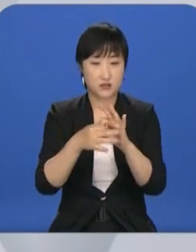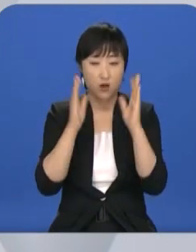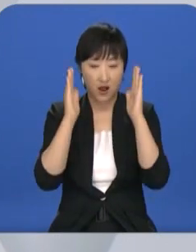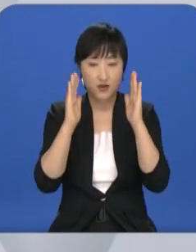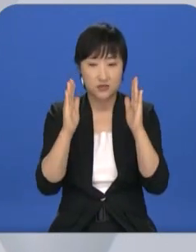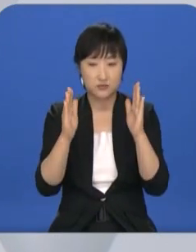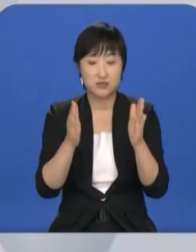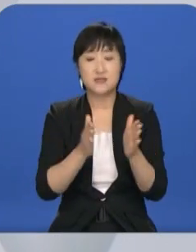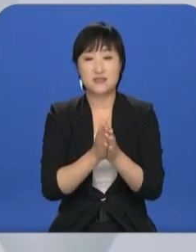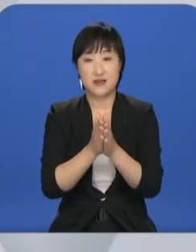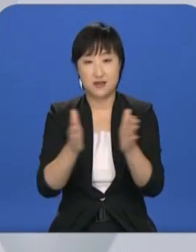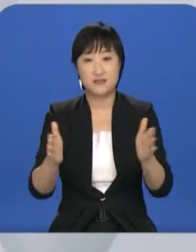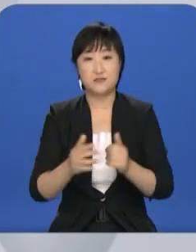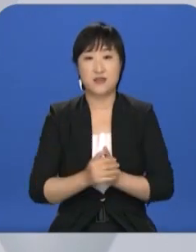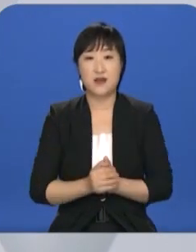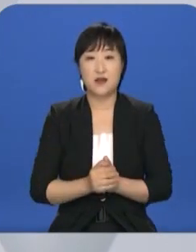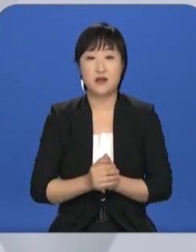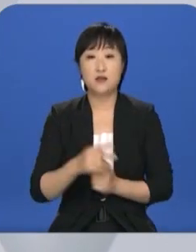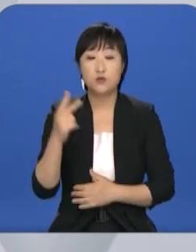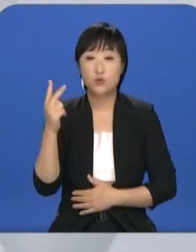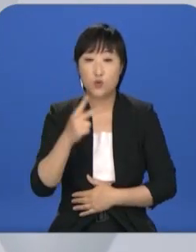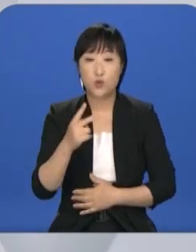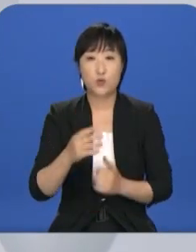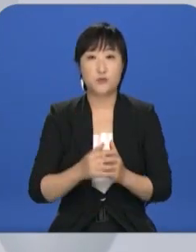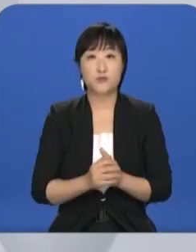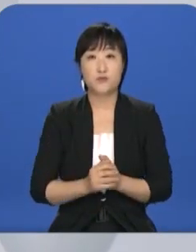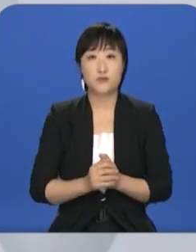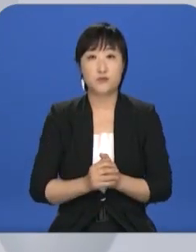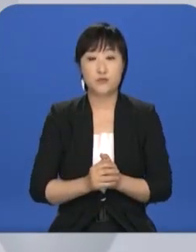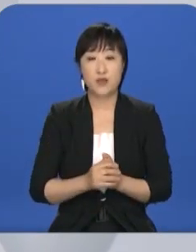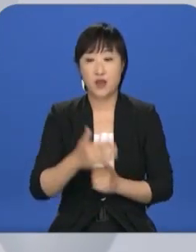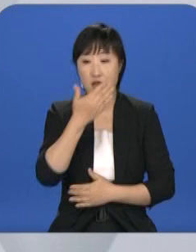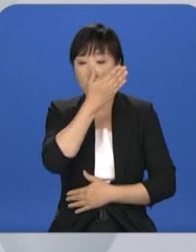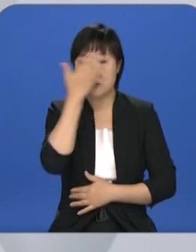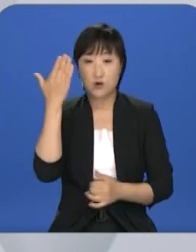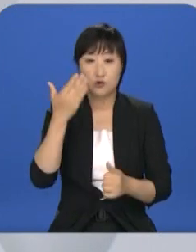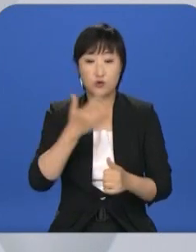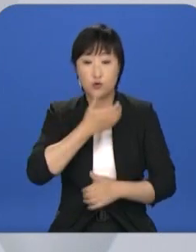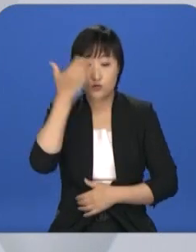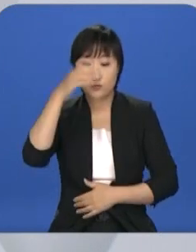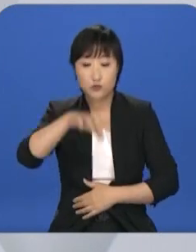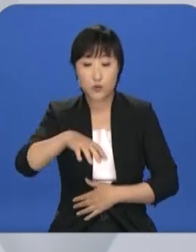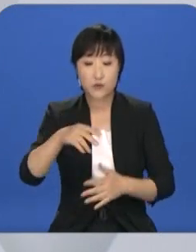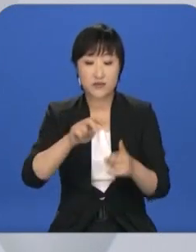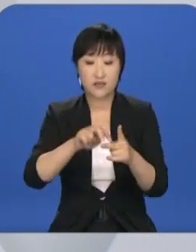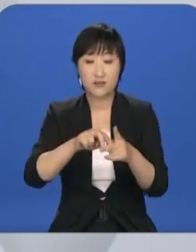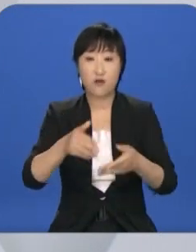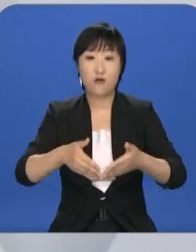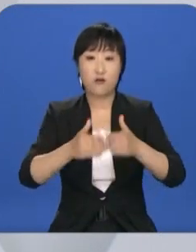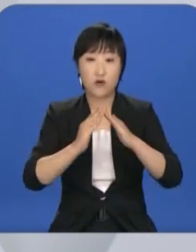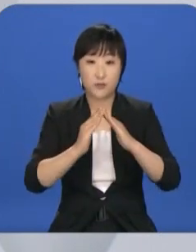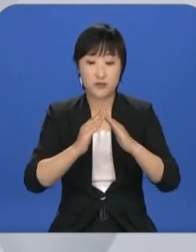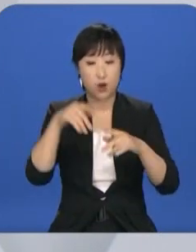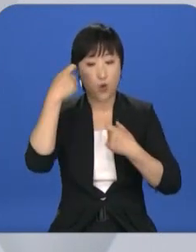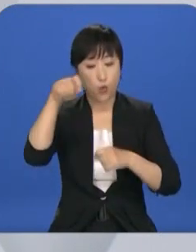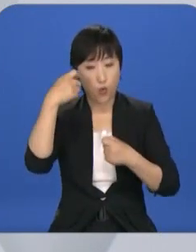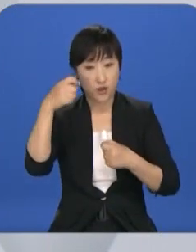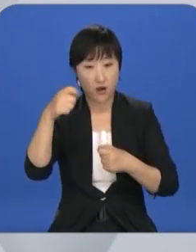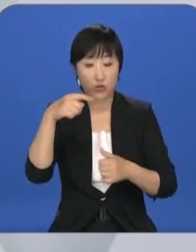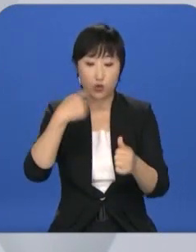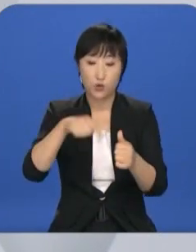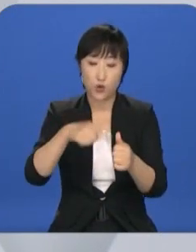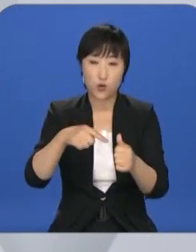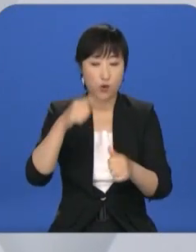학습을 실시하도록 하겠습니다. 또한 청소년 꿈키운 센터를 건립해서 공연,